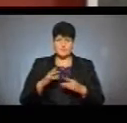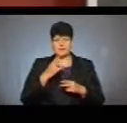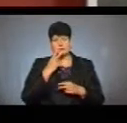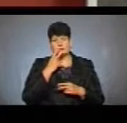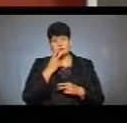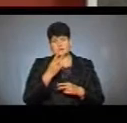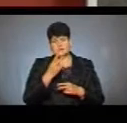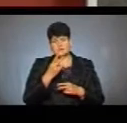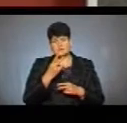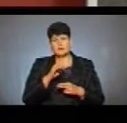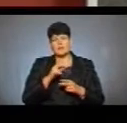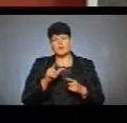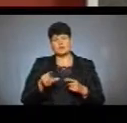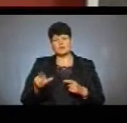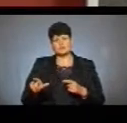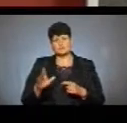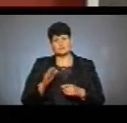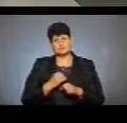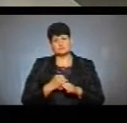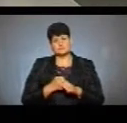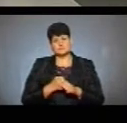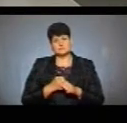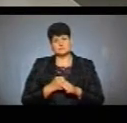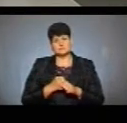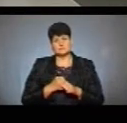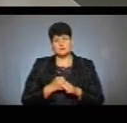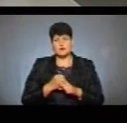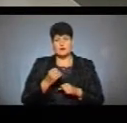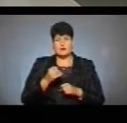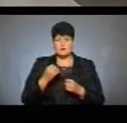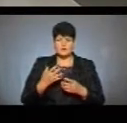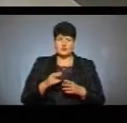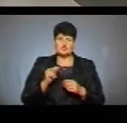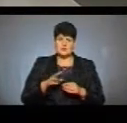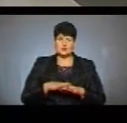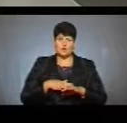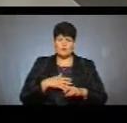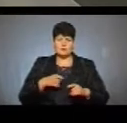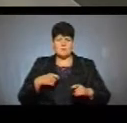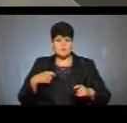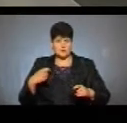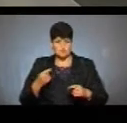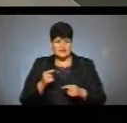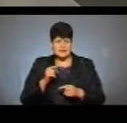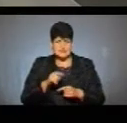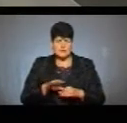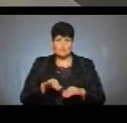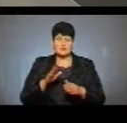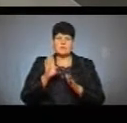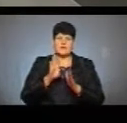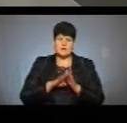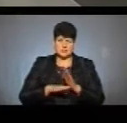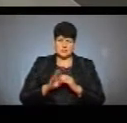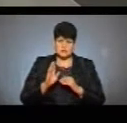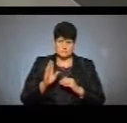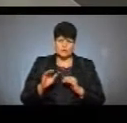на реакцію людей, громадян, як вони будуть реагувати. Просто чим довше ми будемо зараз затягувати з тим, тим потім буде гірше. То